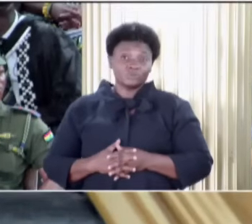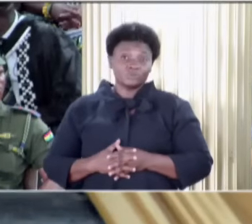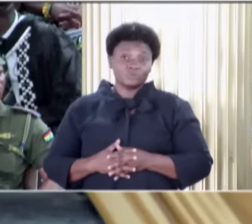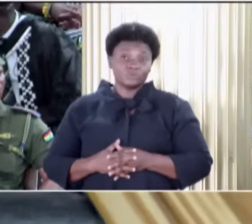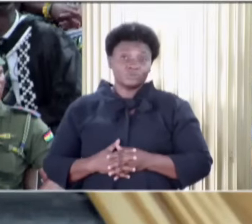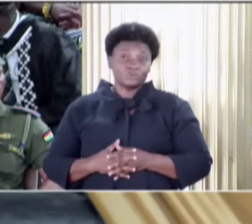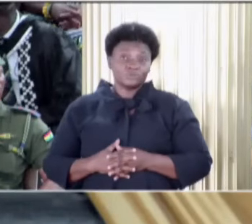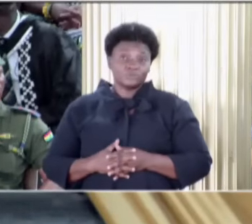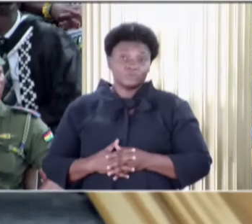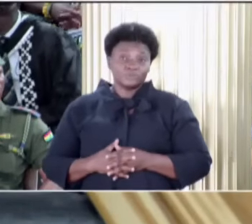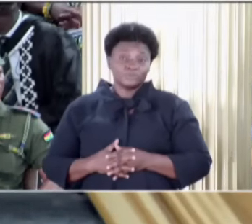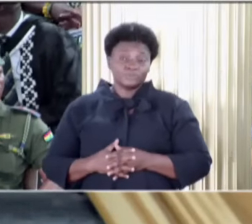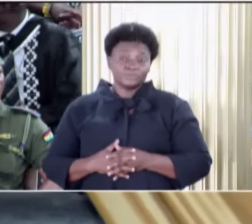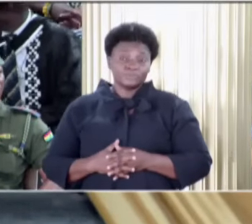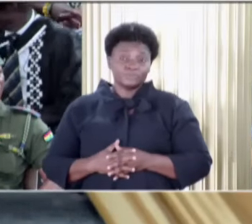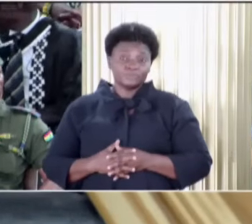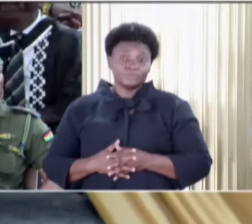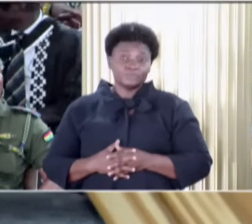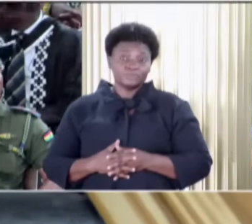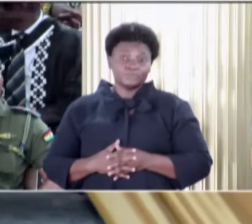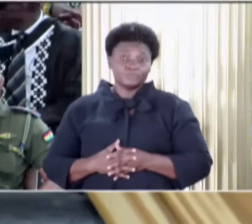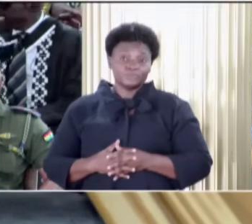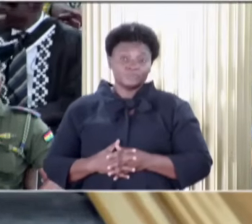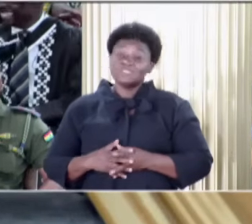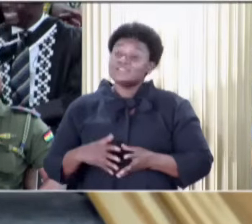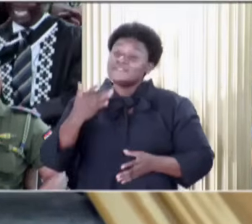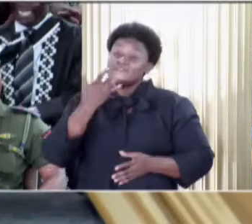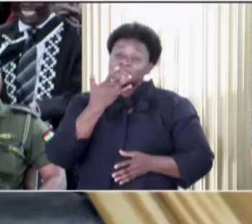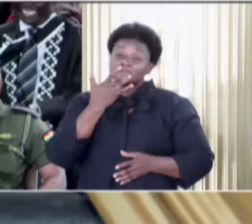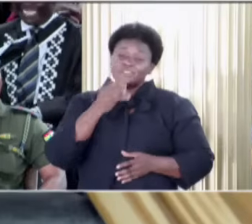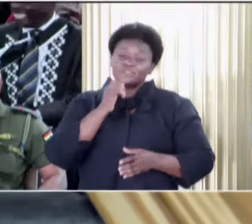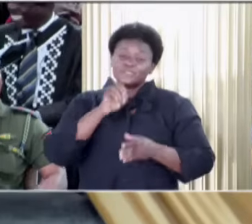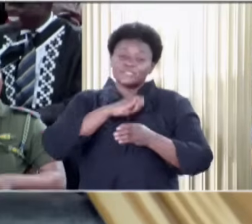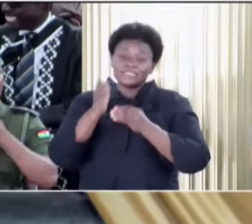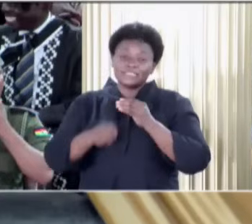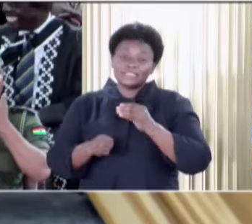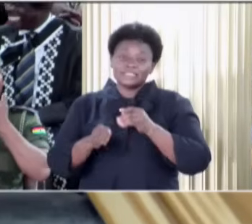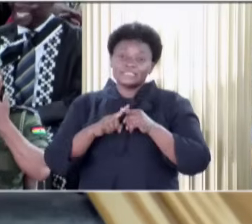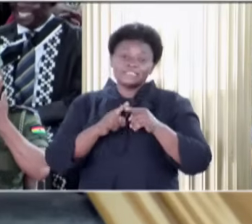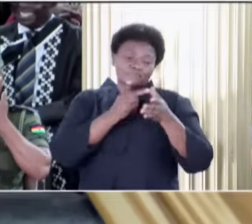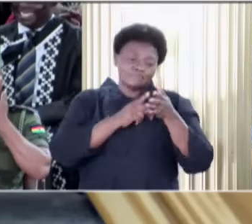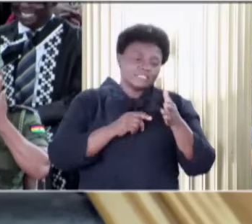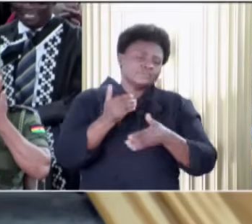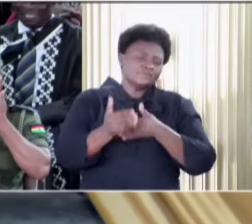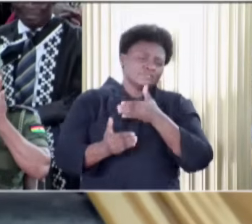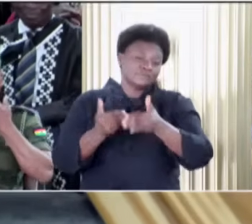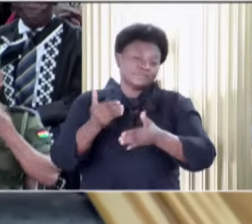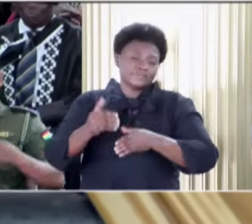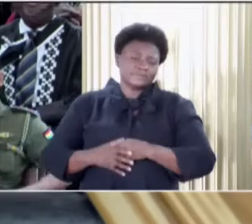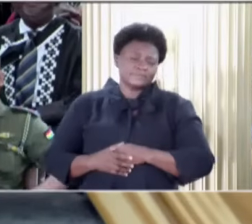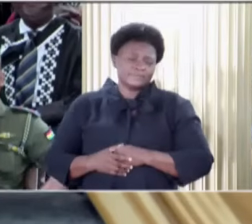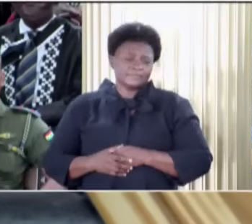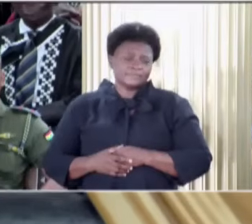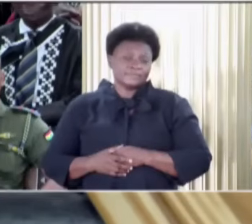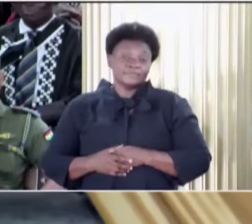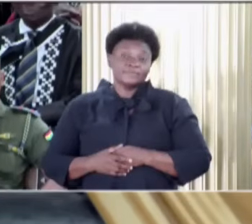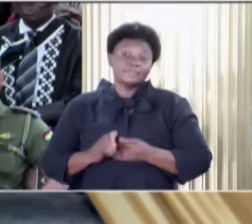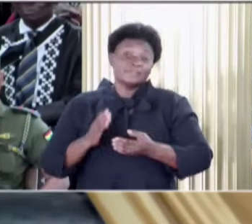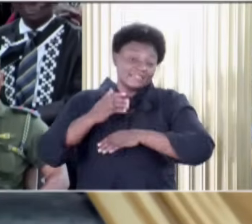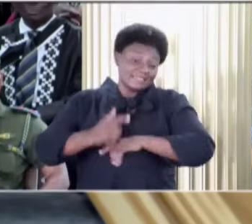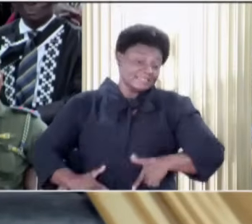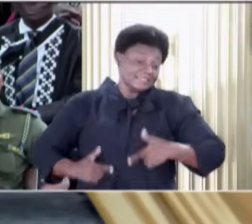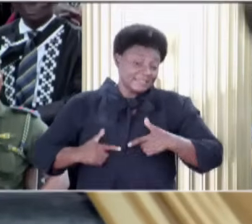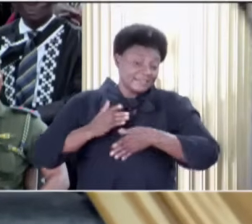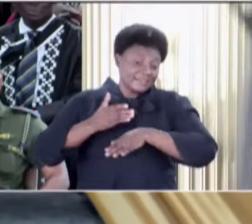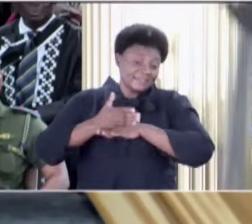一部分. Failure is not the end, it is part of the process. Life after school is certainly